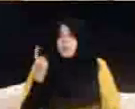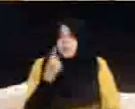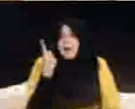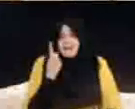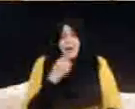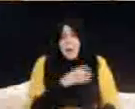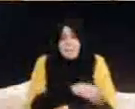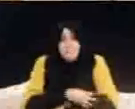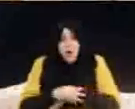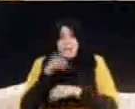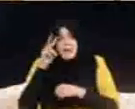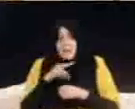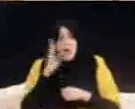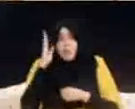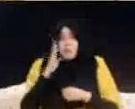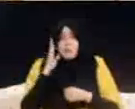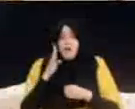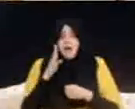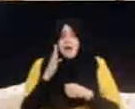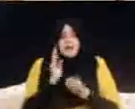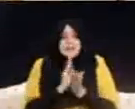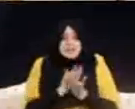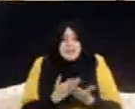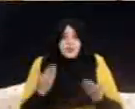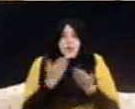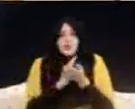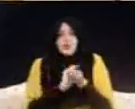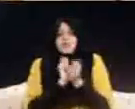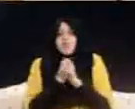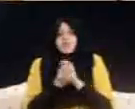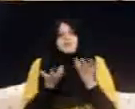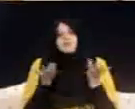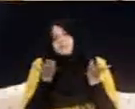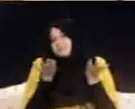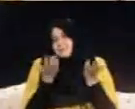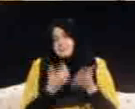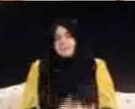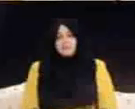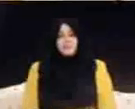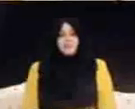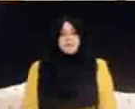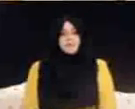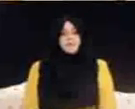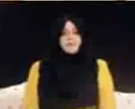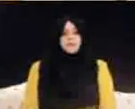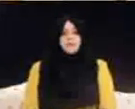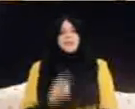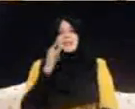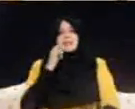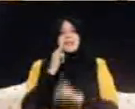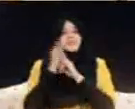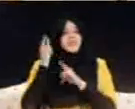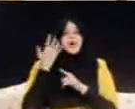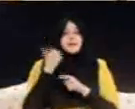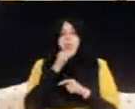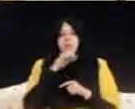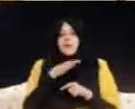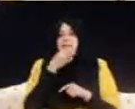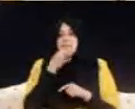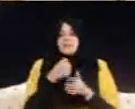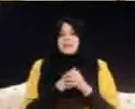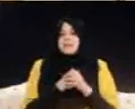أصلا يحتاج إلى أنه يحسن وضعه، أليس كذلك؟ في حديث سعد أبي وقاص نعرفوا الحكاية، واش قال النبي عليه الصلاة